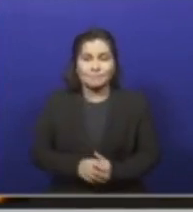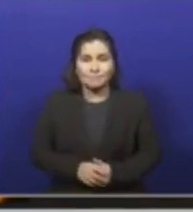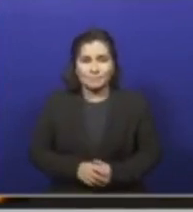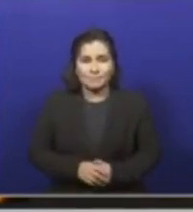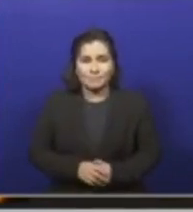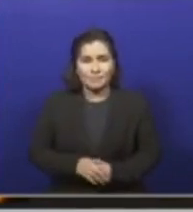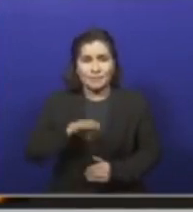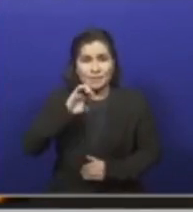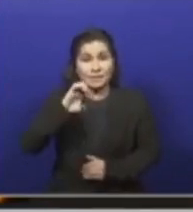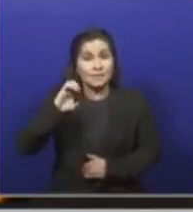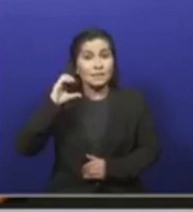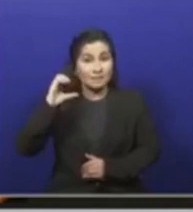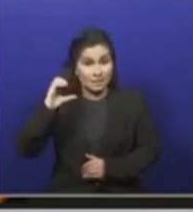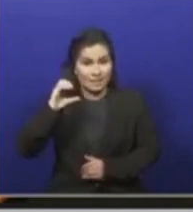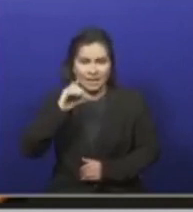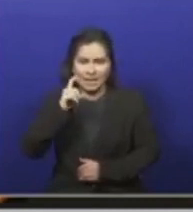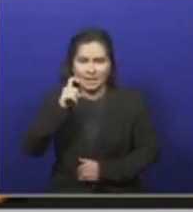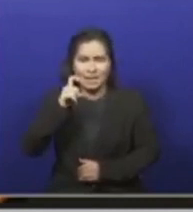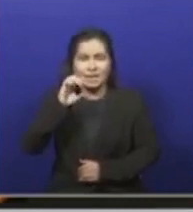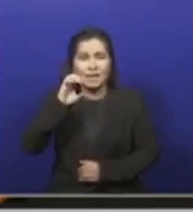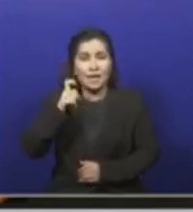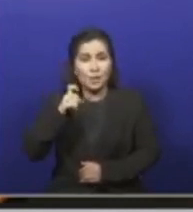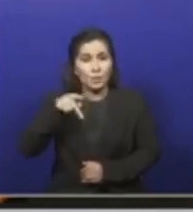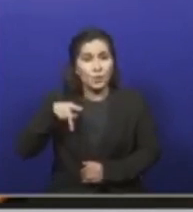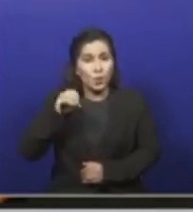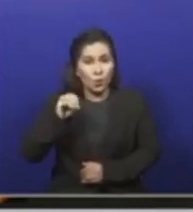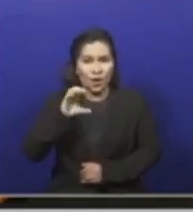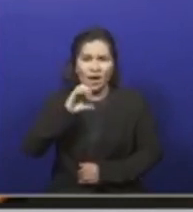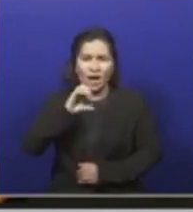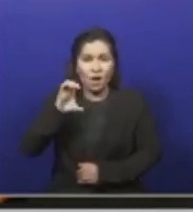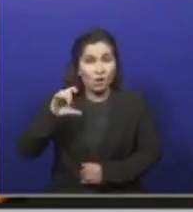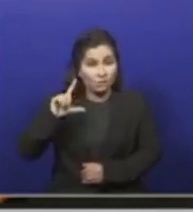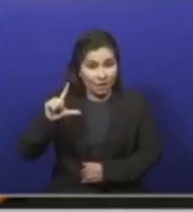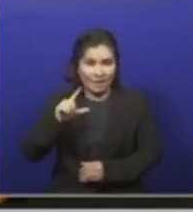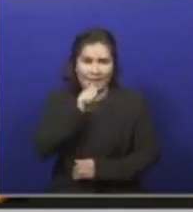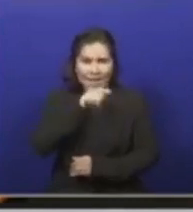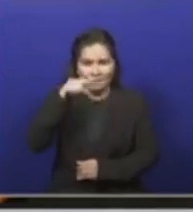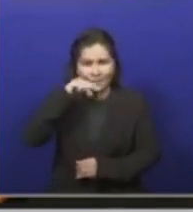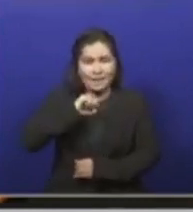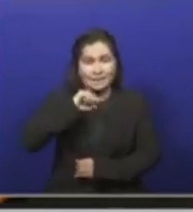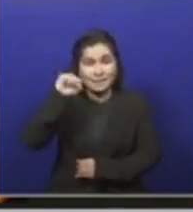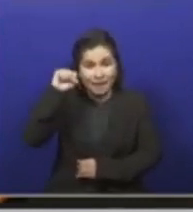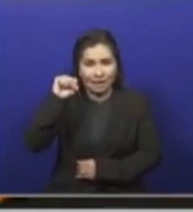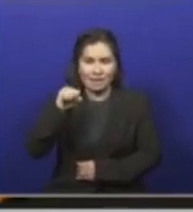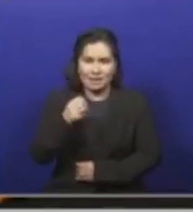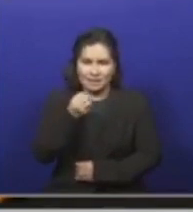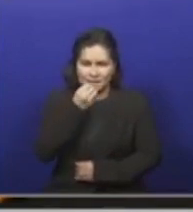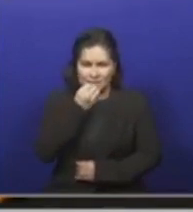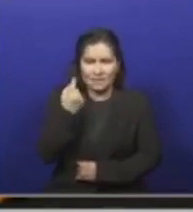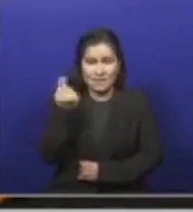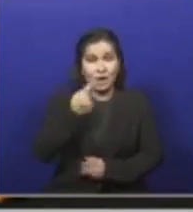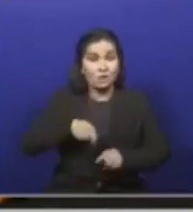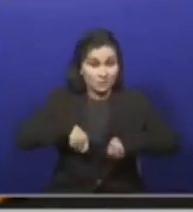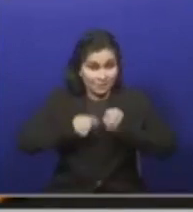EEC Expo 500ล้านบาทมีอะไรอีกครับต่อยอดแอปไทยชนะชิมช็อปใช้แจกเ